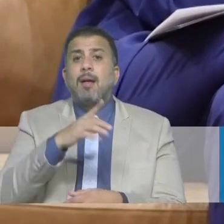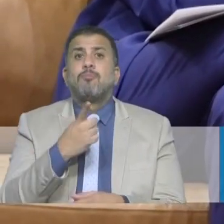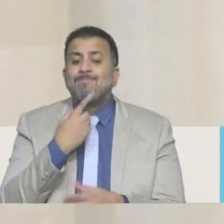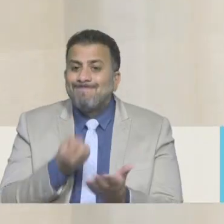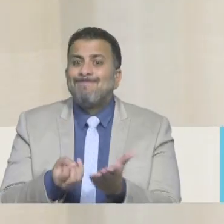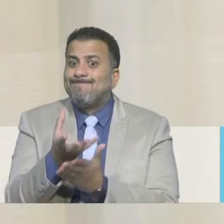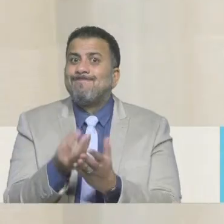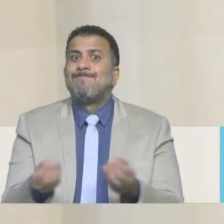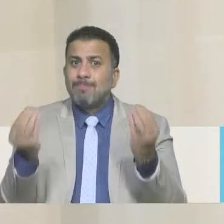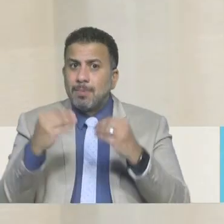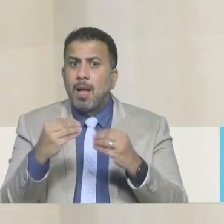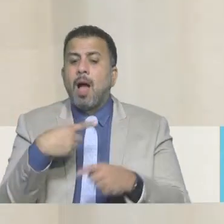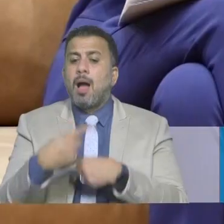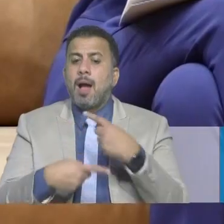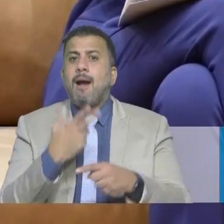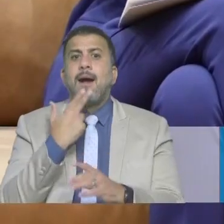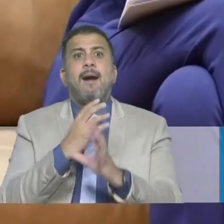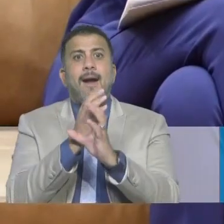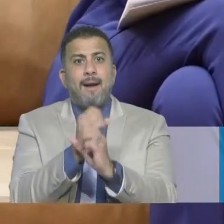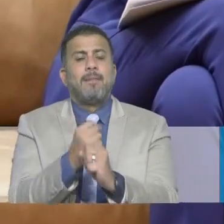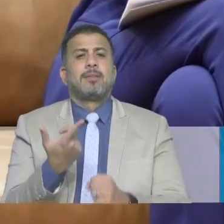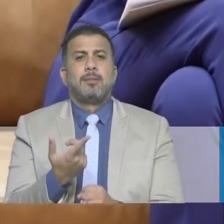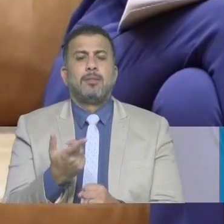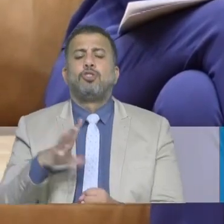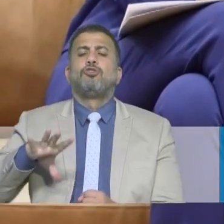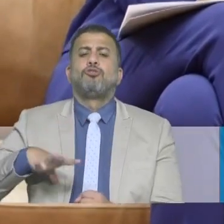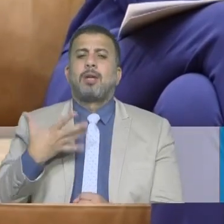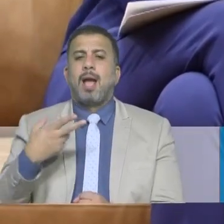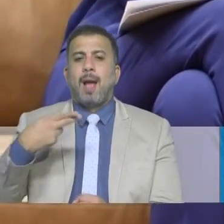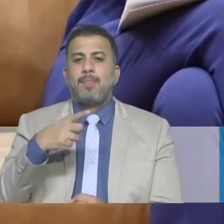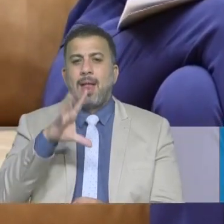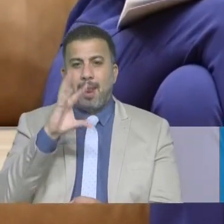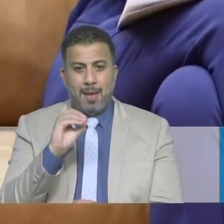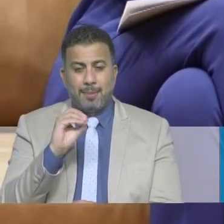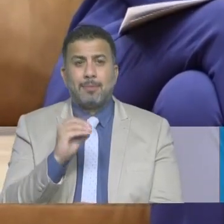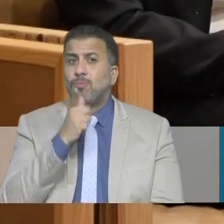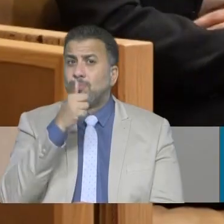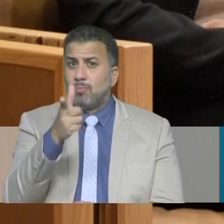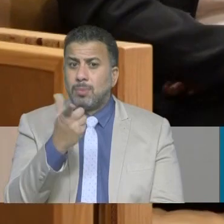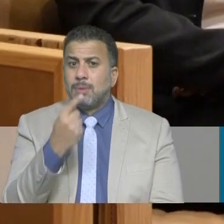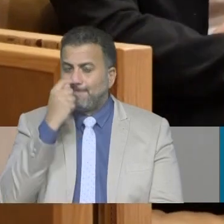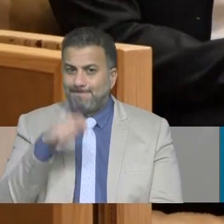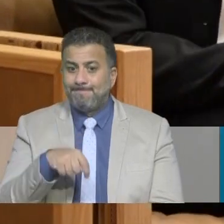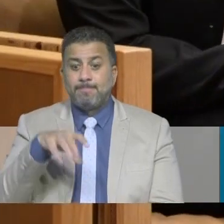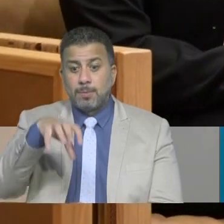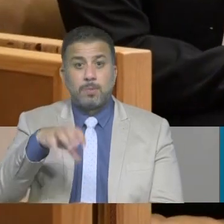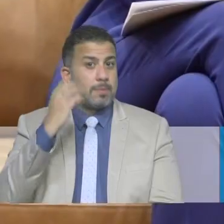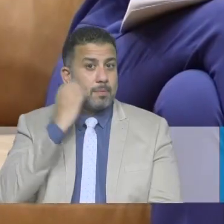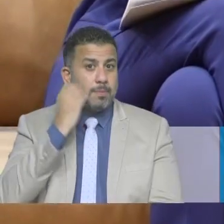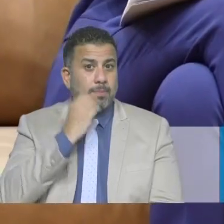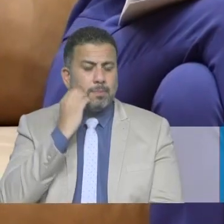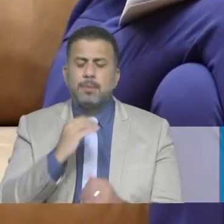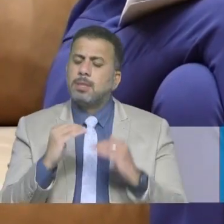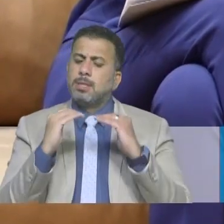وعلى نحو امن ومستدام واكد سمو الشيخ عبد الله بن زايد ال نهيان على التزام دوله الامارات